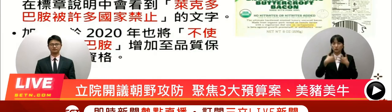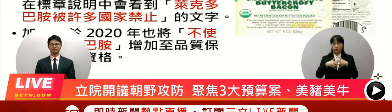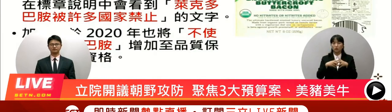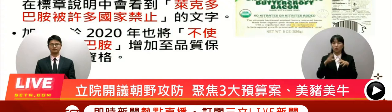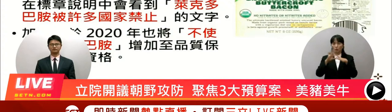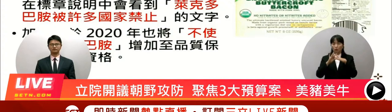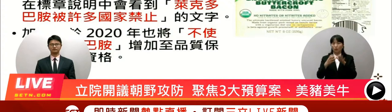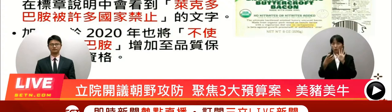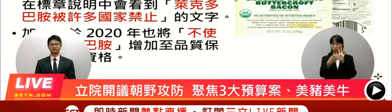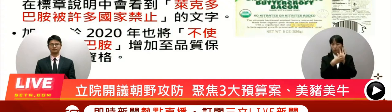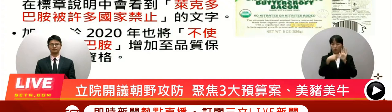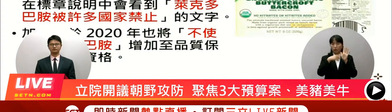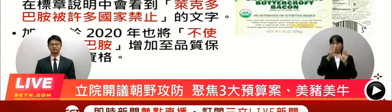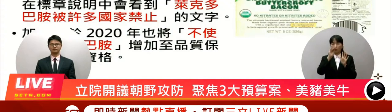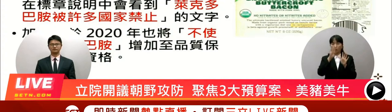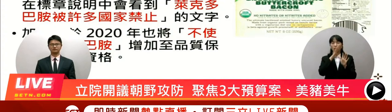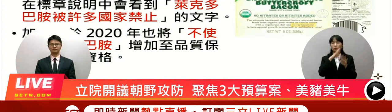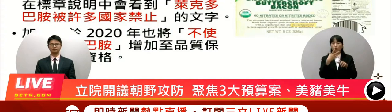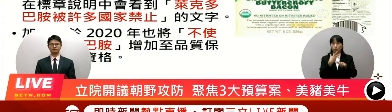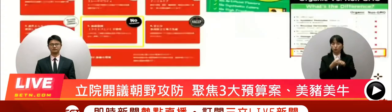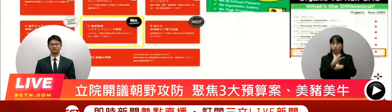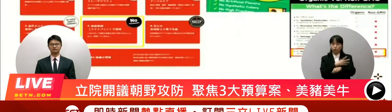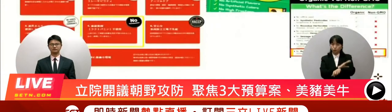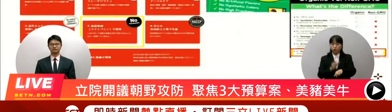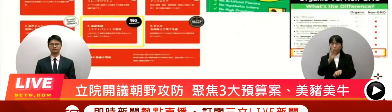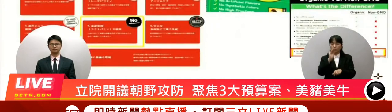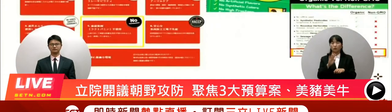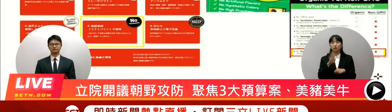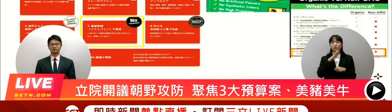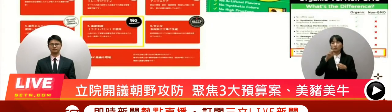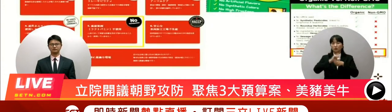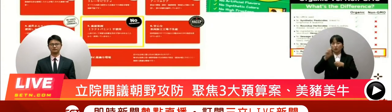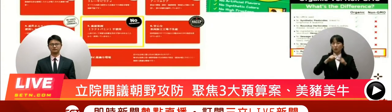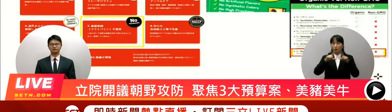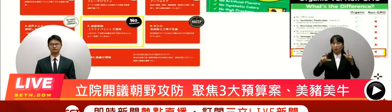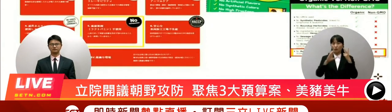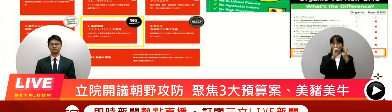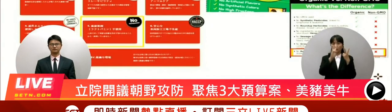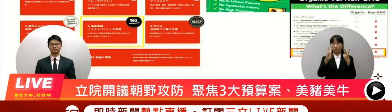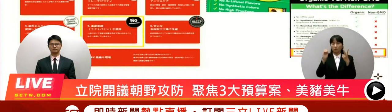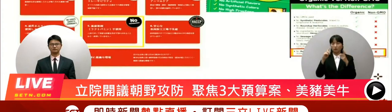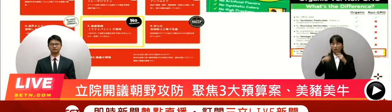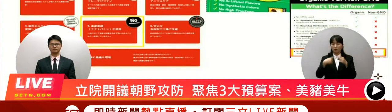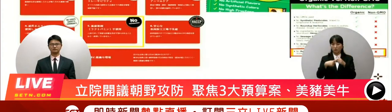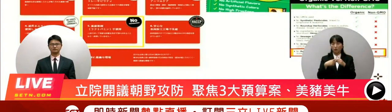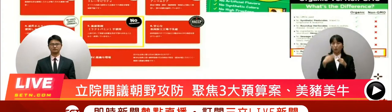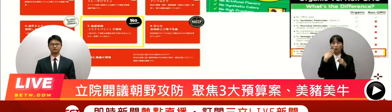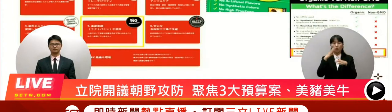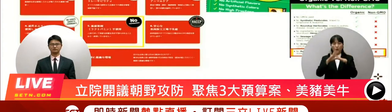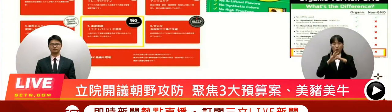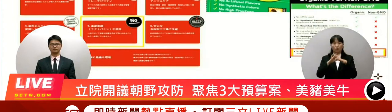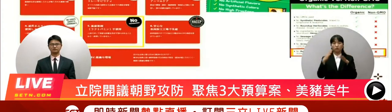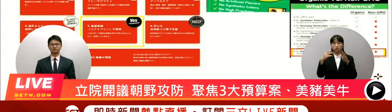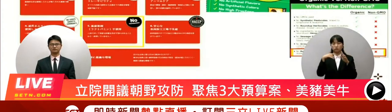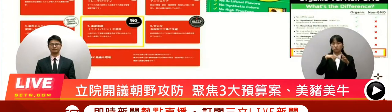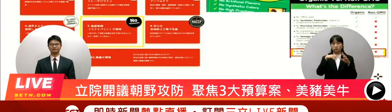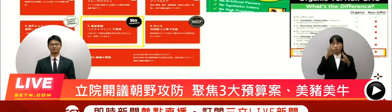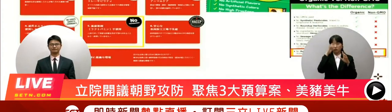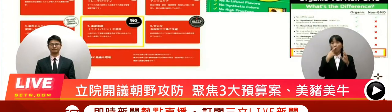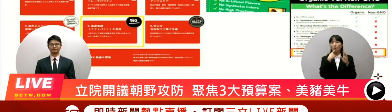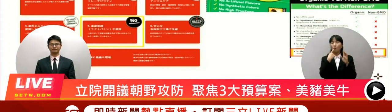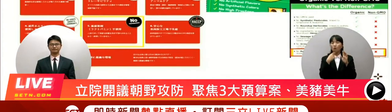标示没有莱克多巴胺。那加拿大从2020年，他们的肉品呢？好，我们看荧幕中间红